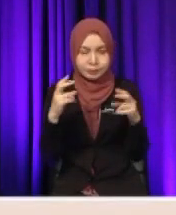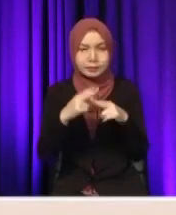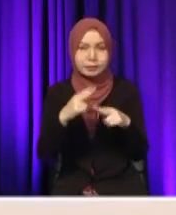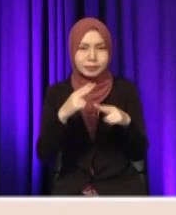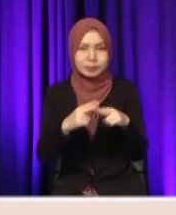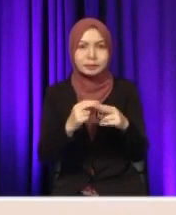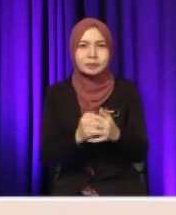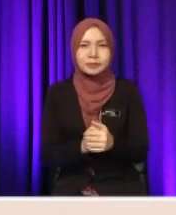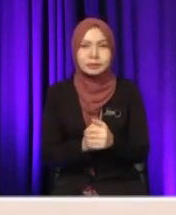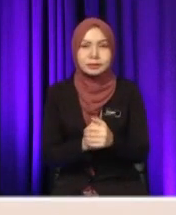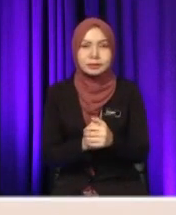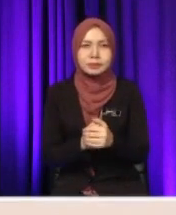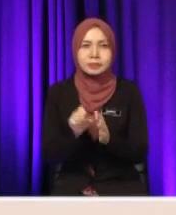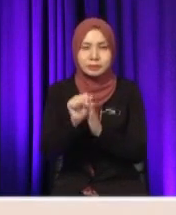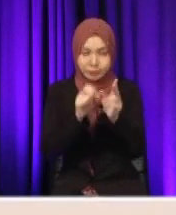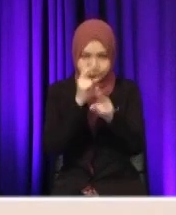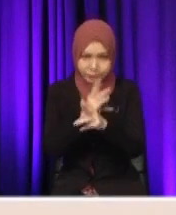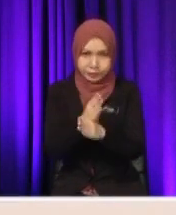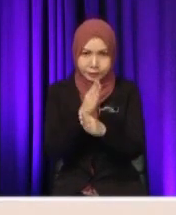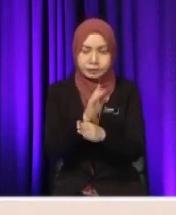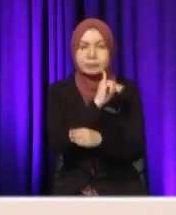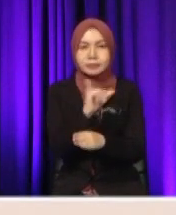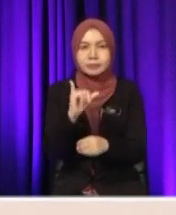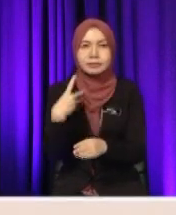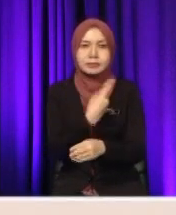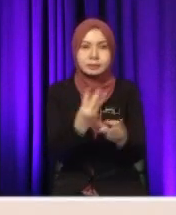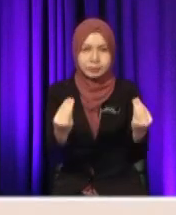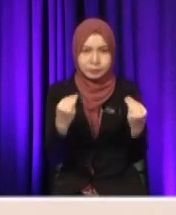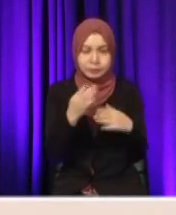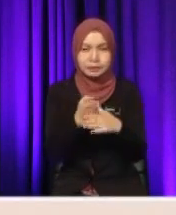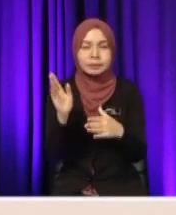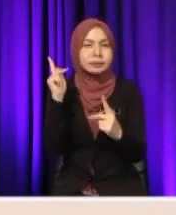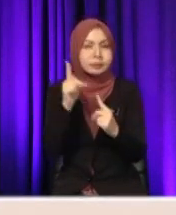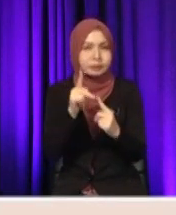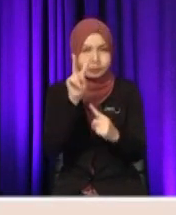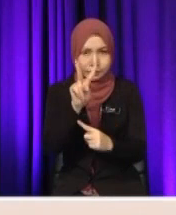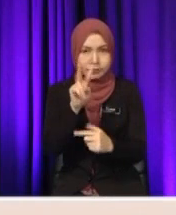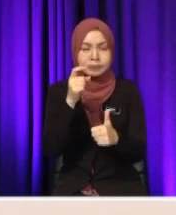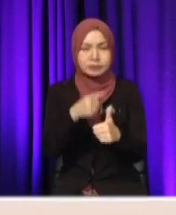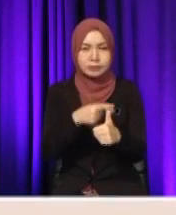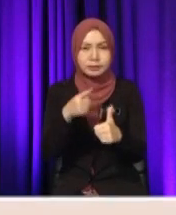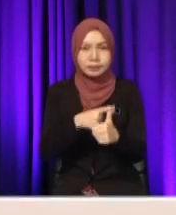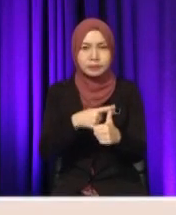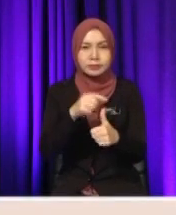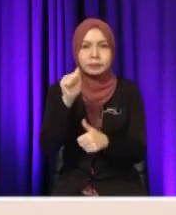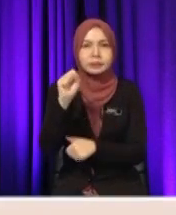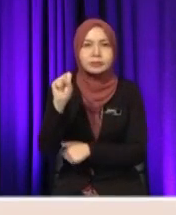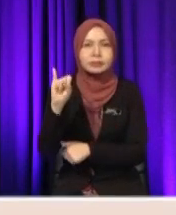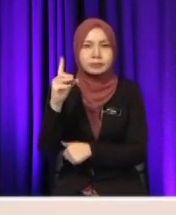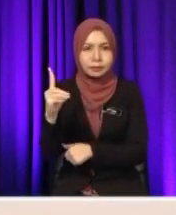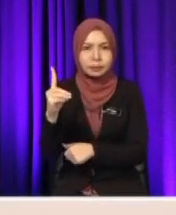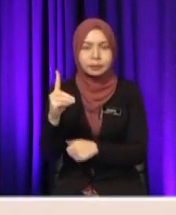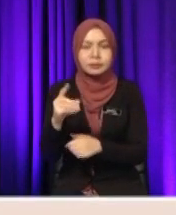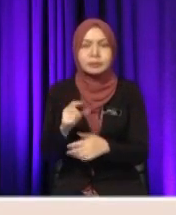Banyak. Okey. Sebenarnya kita nak bahagikan dia kepada dua, iaitu asid lemak tepu dan asid lemak tak tepu. Okey,